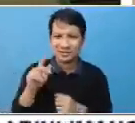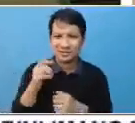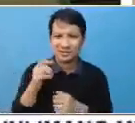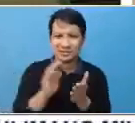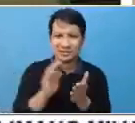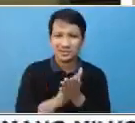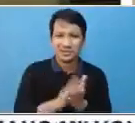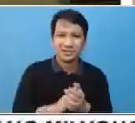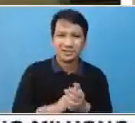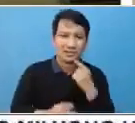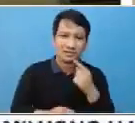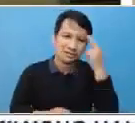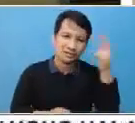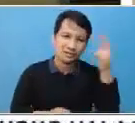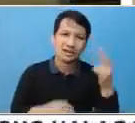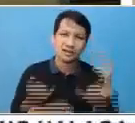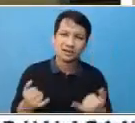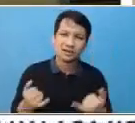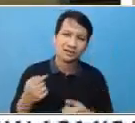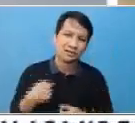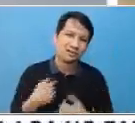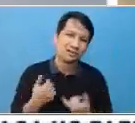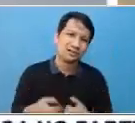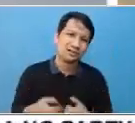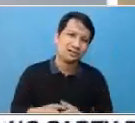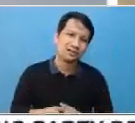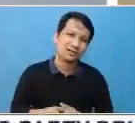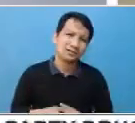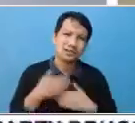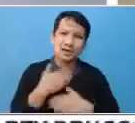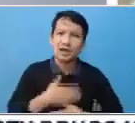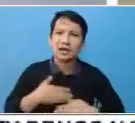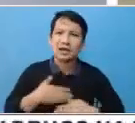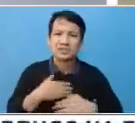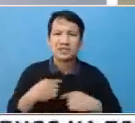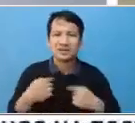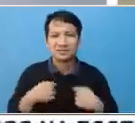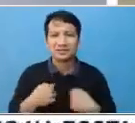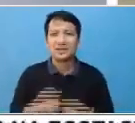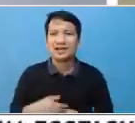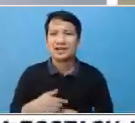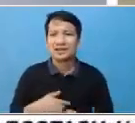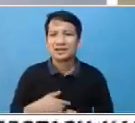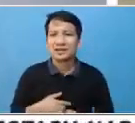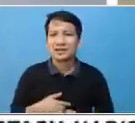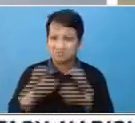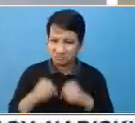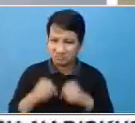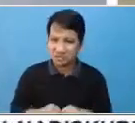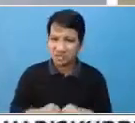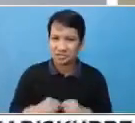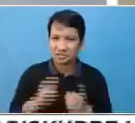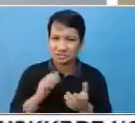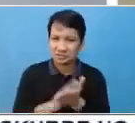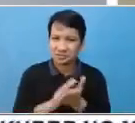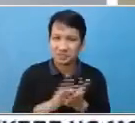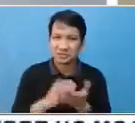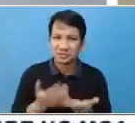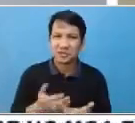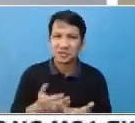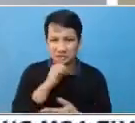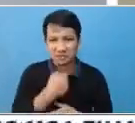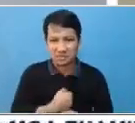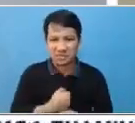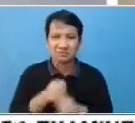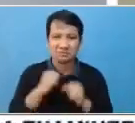sisilip ako, 1 hour, 2 hours, tulog pa sila. Mayor, given na limitado po ang inyong panahon para makapagpahinga,